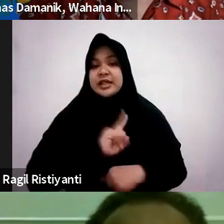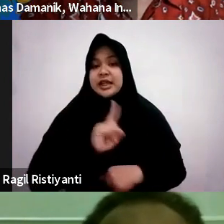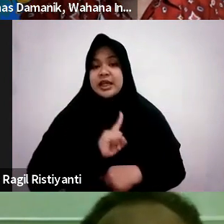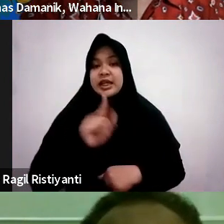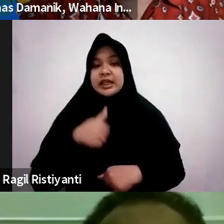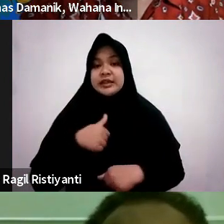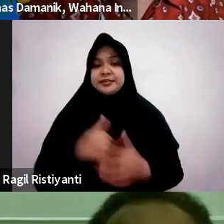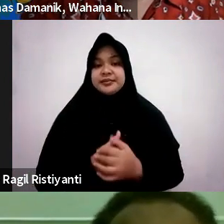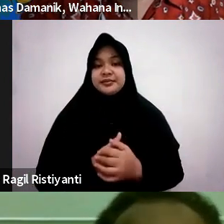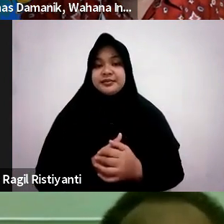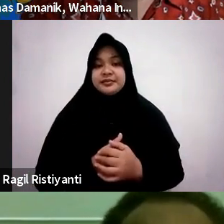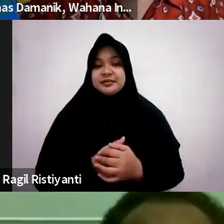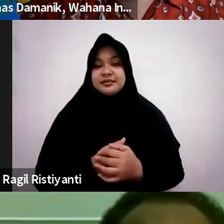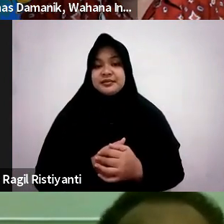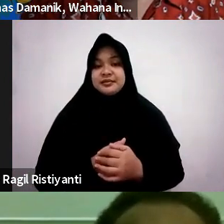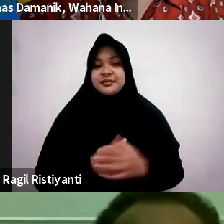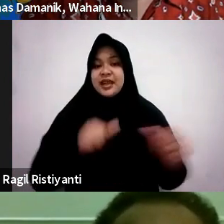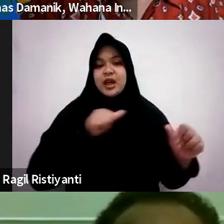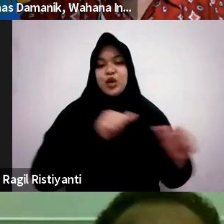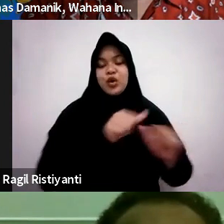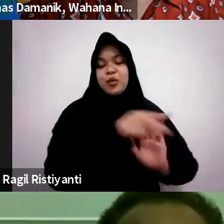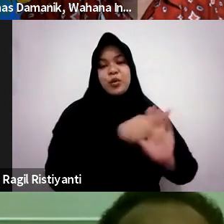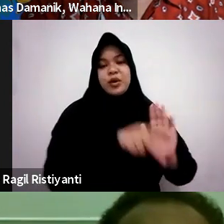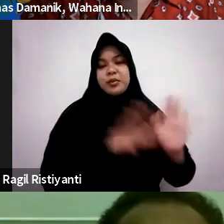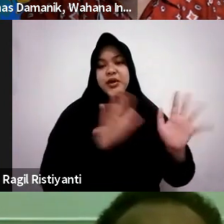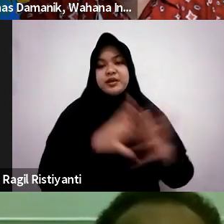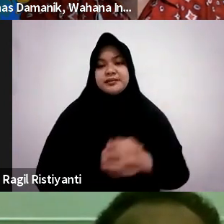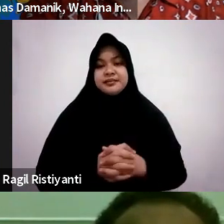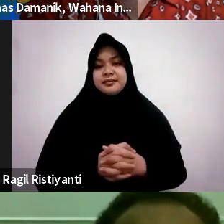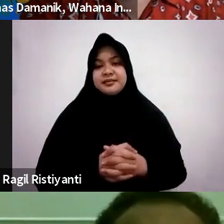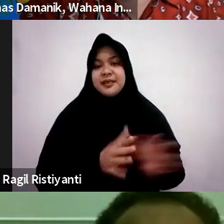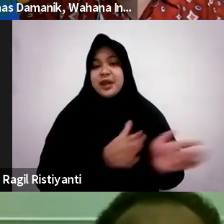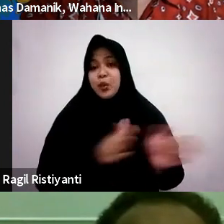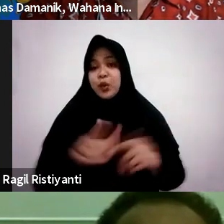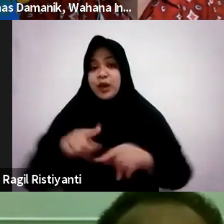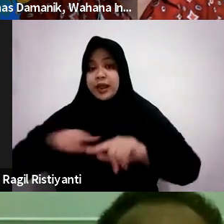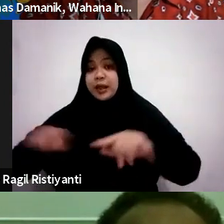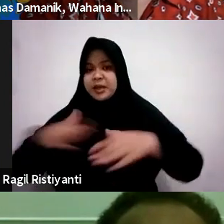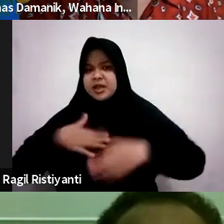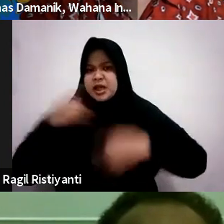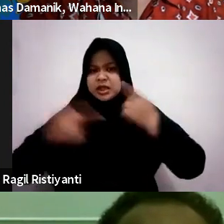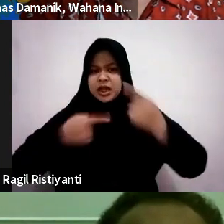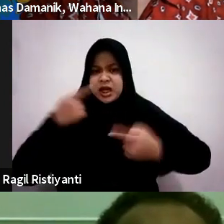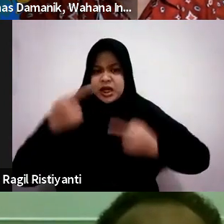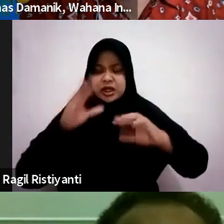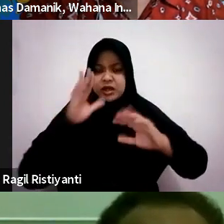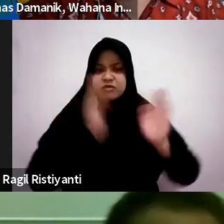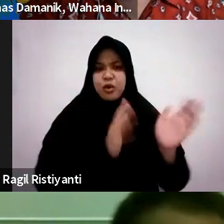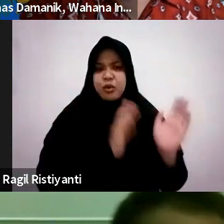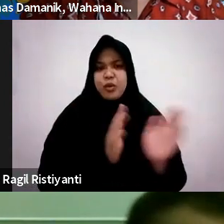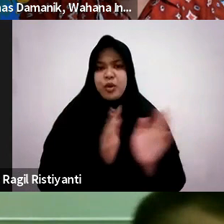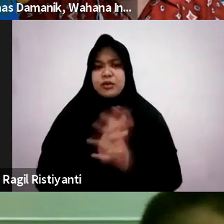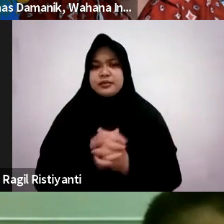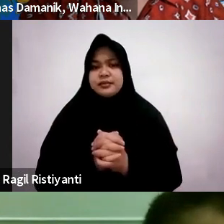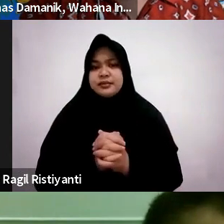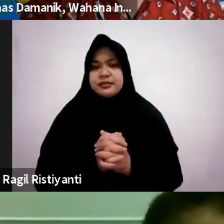eh apa Acak program-program terus tapi saya cerita saya ngobrol dengan dia dia pengen tahu